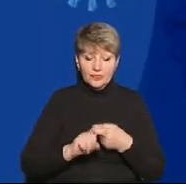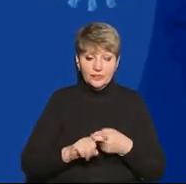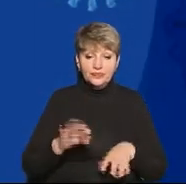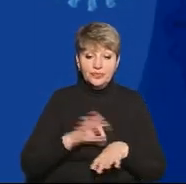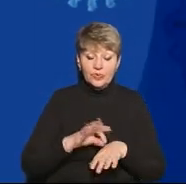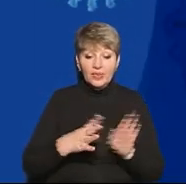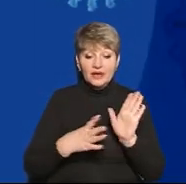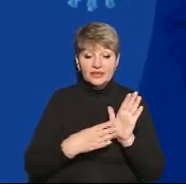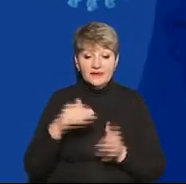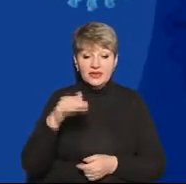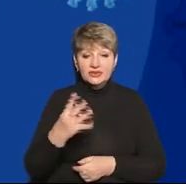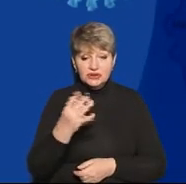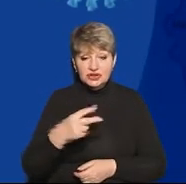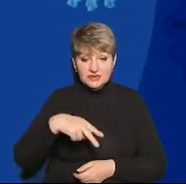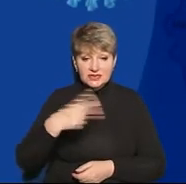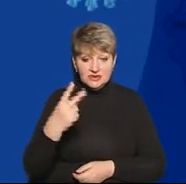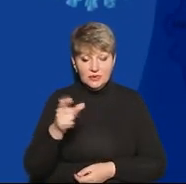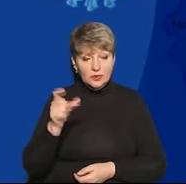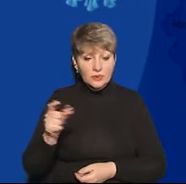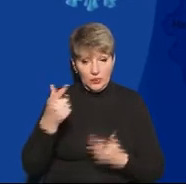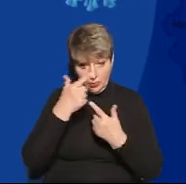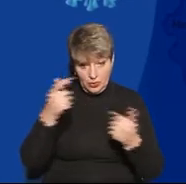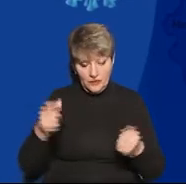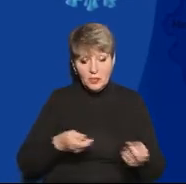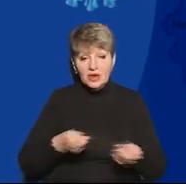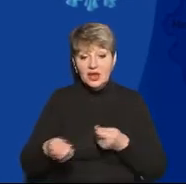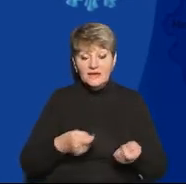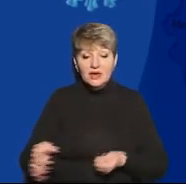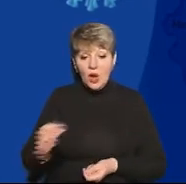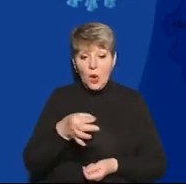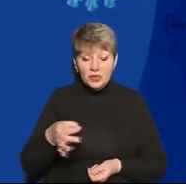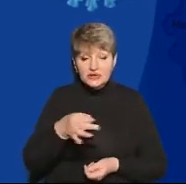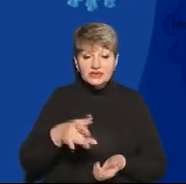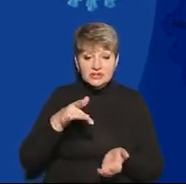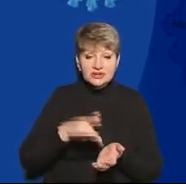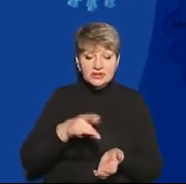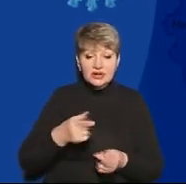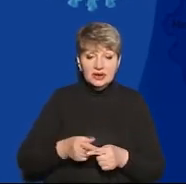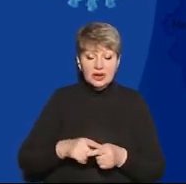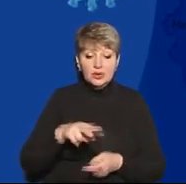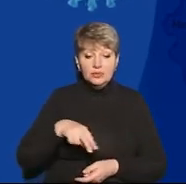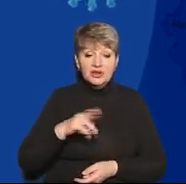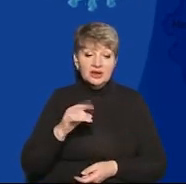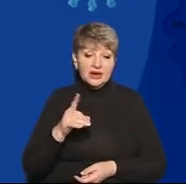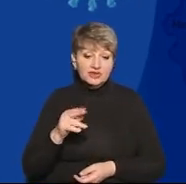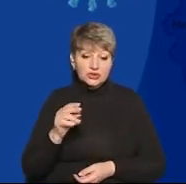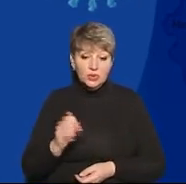захворіли 9422 людей, повідомила керівниця обласного лабораторного центру Людмила Кравченко.